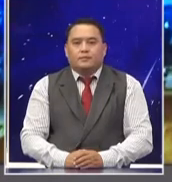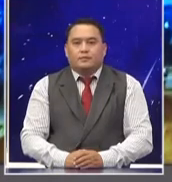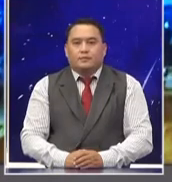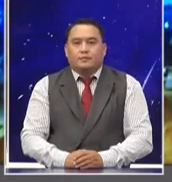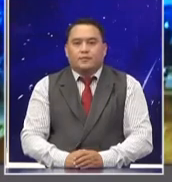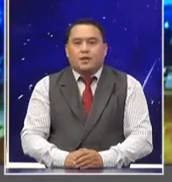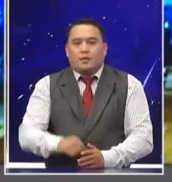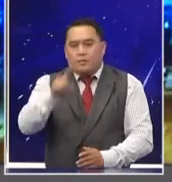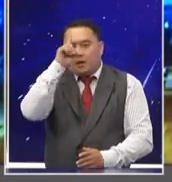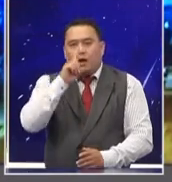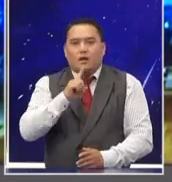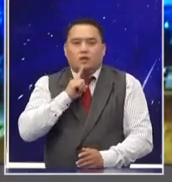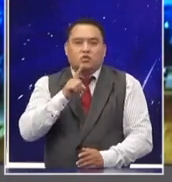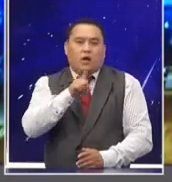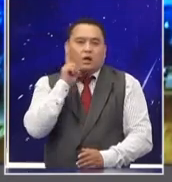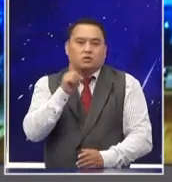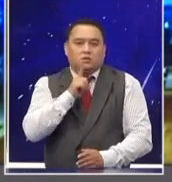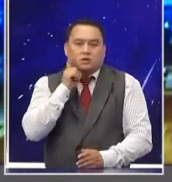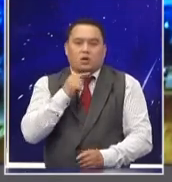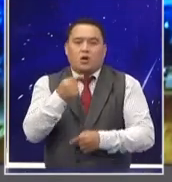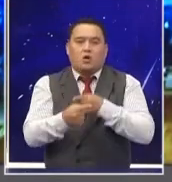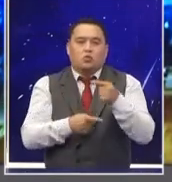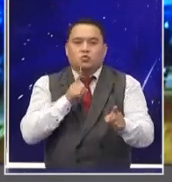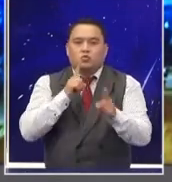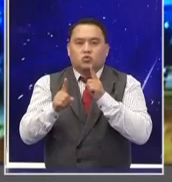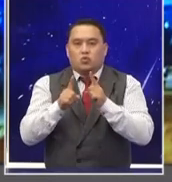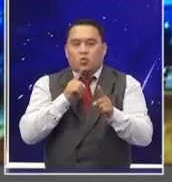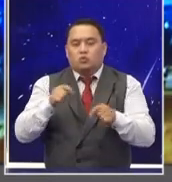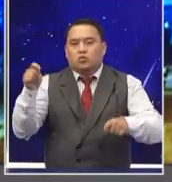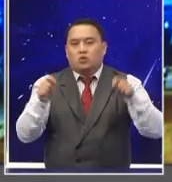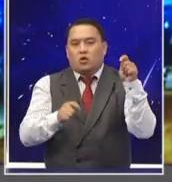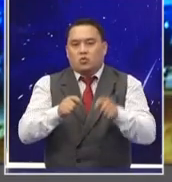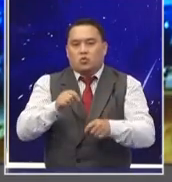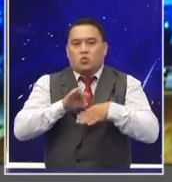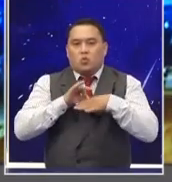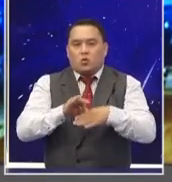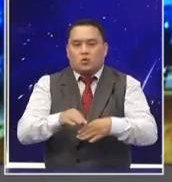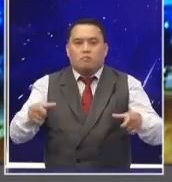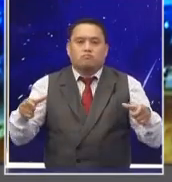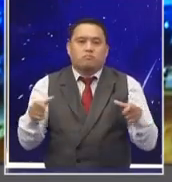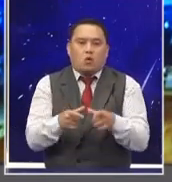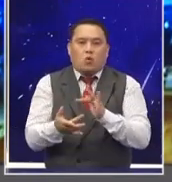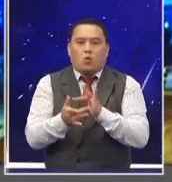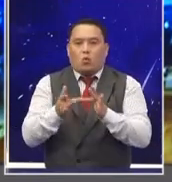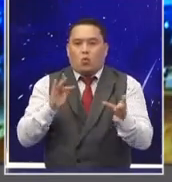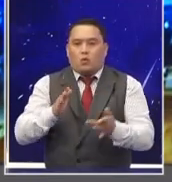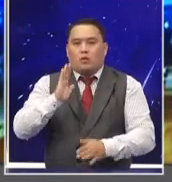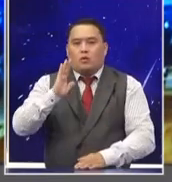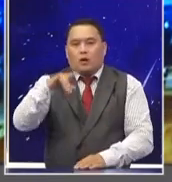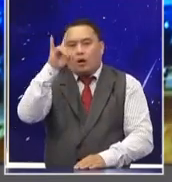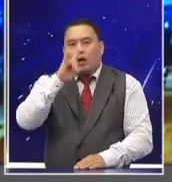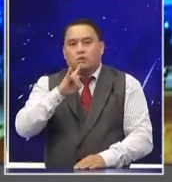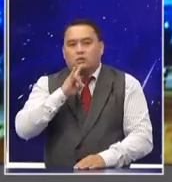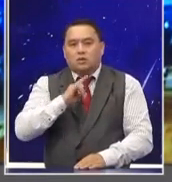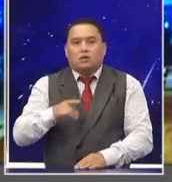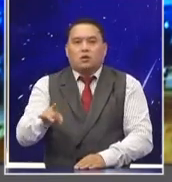Елімізде бір айдан соң жас отан жастар ғанатының дәстүрлі съезі өтеді. Биылғы бас қосу пандемияға байланысты онлайн түрде болмақ.